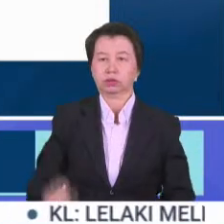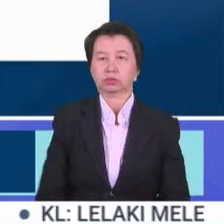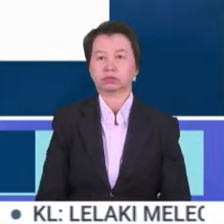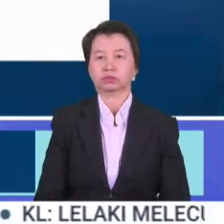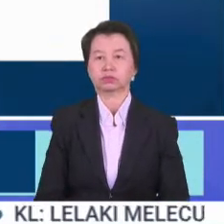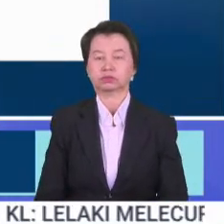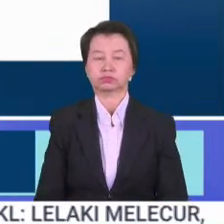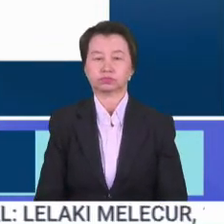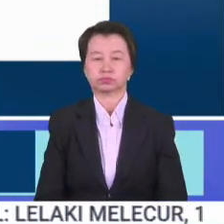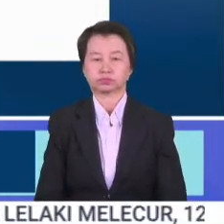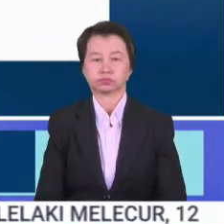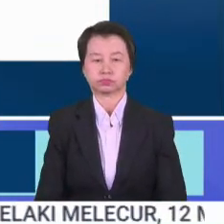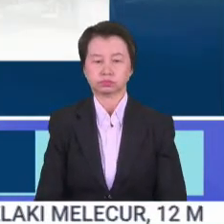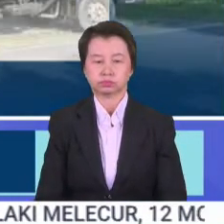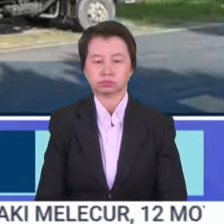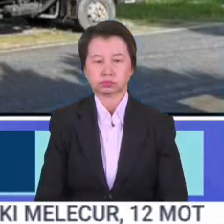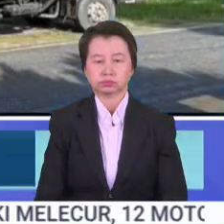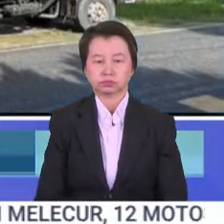belakang.